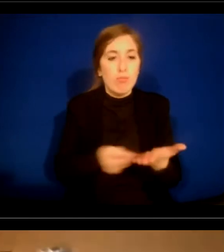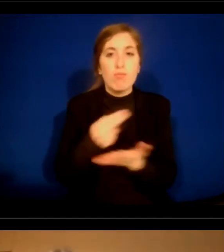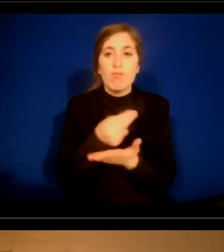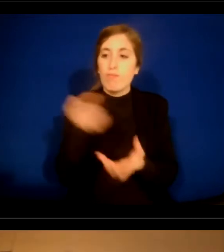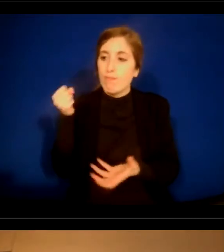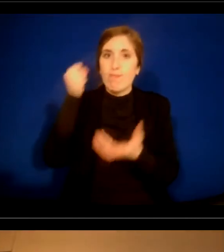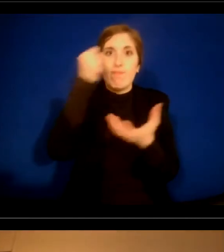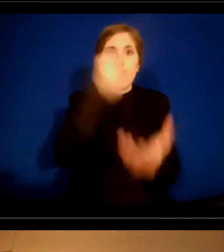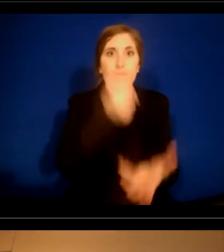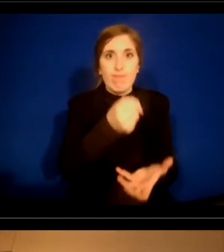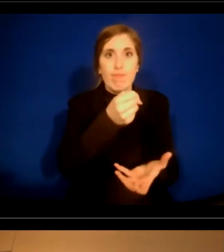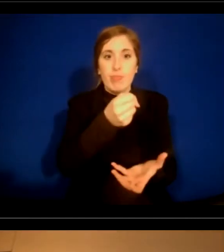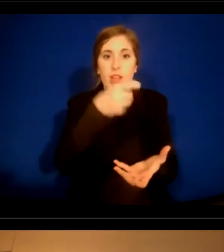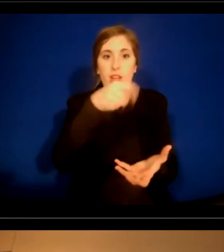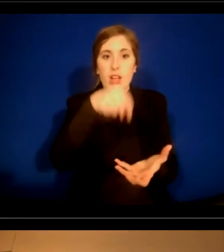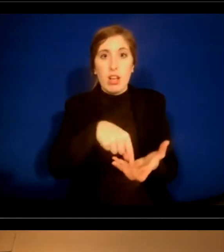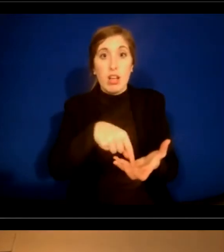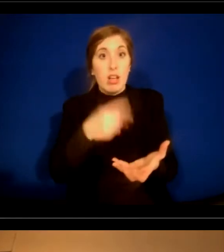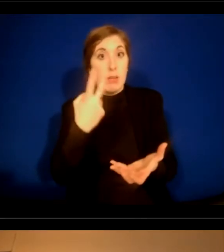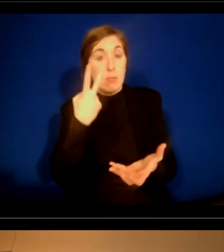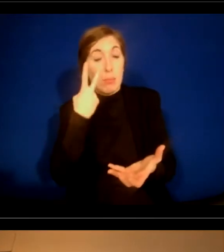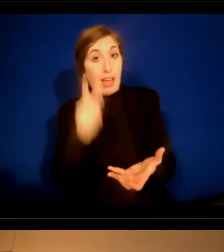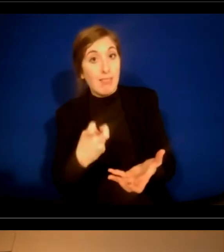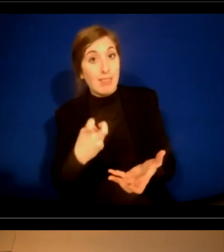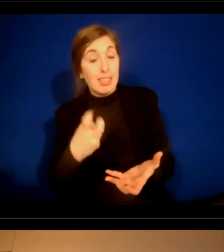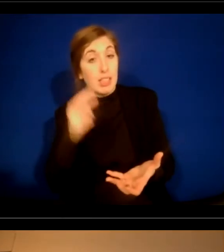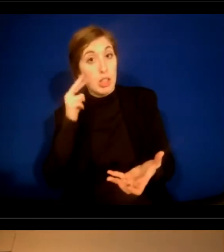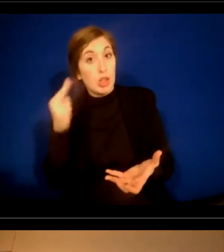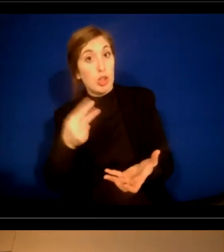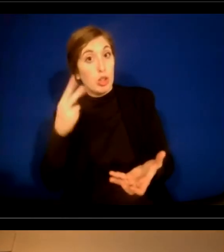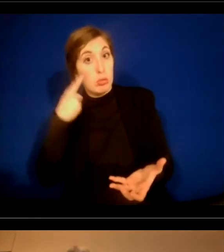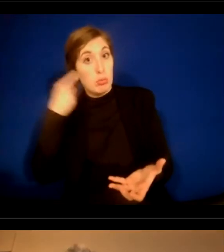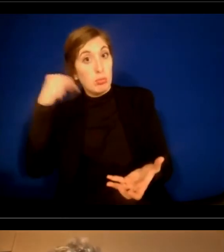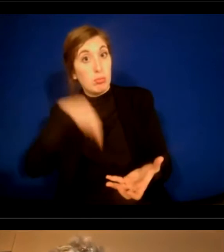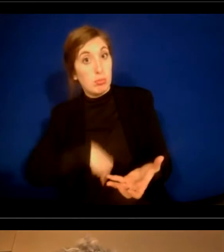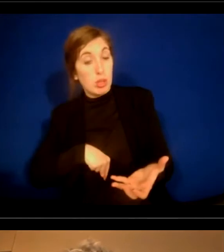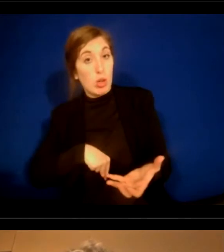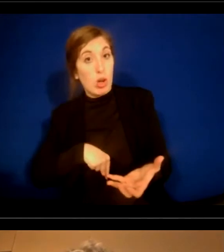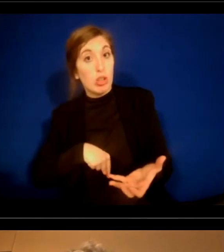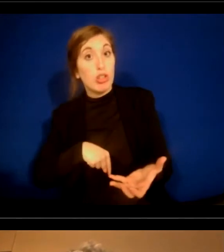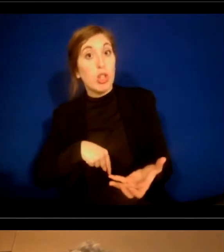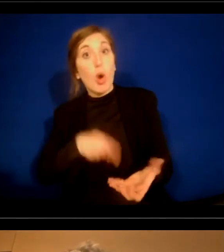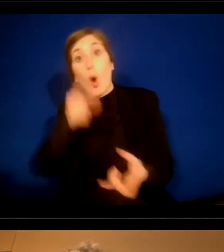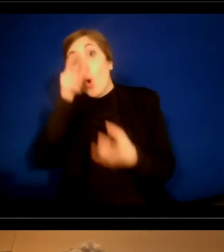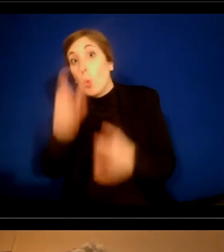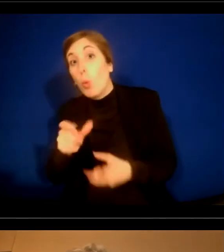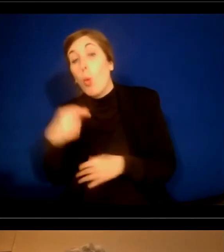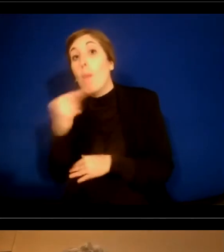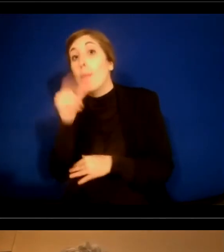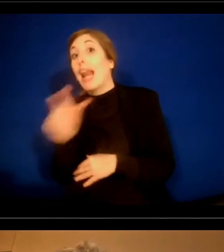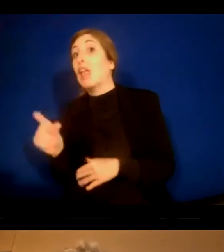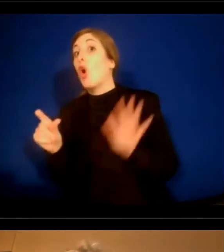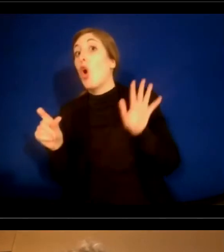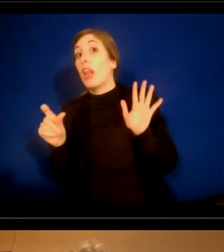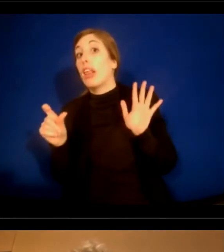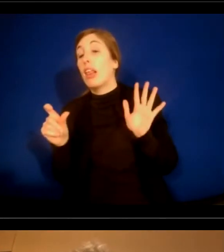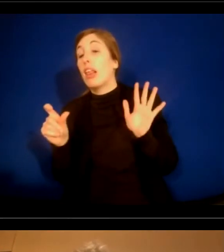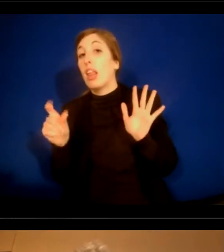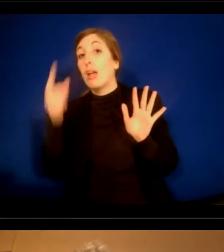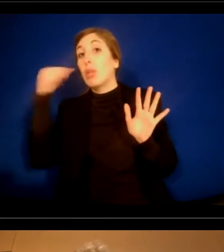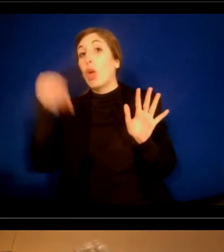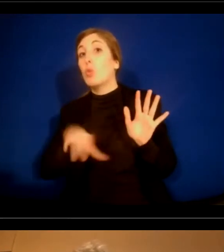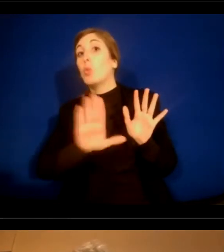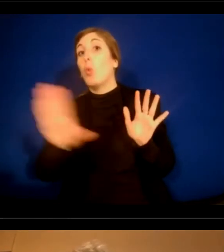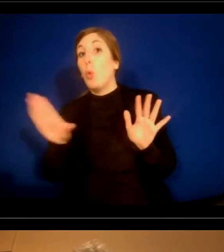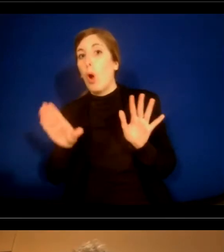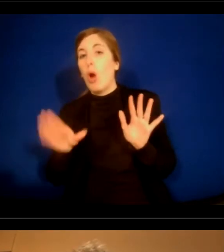priorità all'aspetto, al benessere psicologico degli operatori umanitari. Quindi molto spesso i fondi, le risorse non riescono a